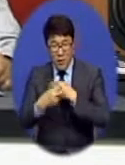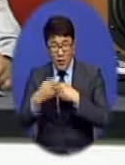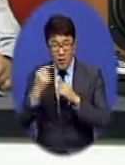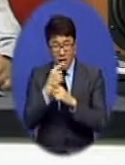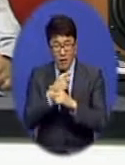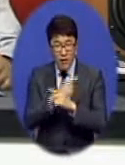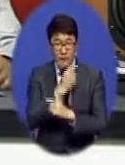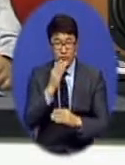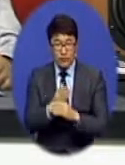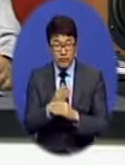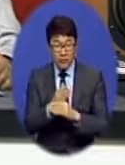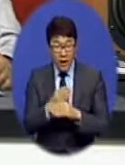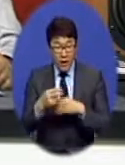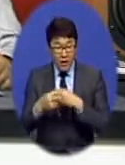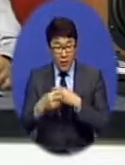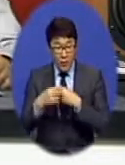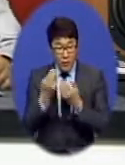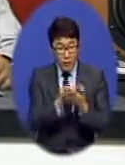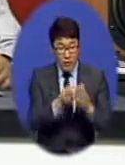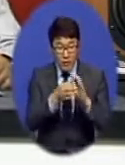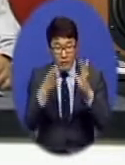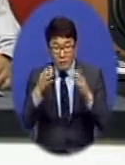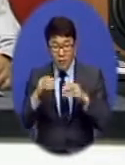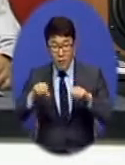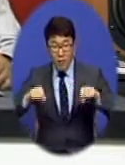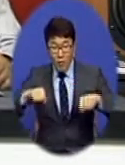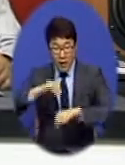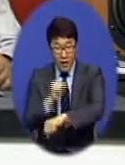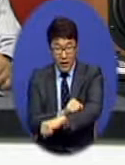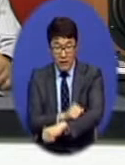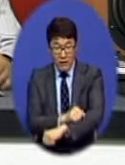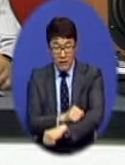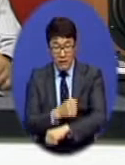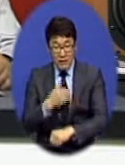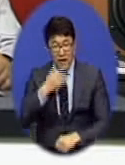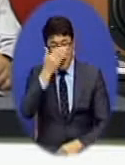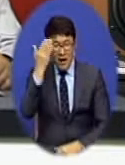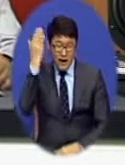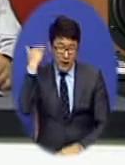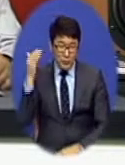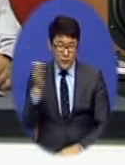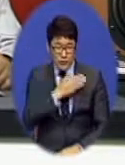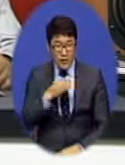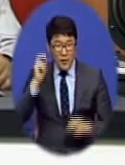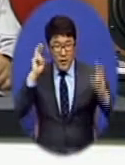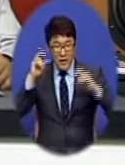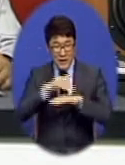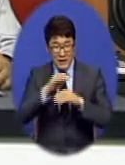근데 입원하신 건 하신 거고 오토바이도 잘 타시나 봐요. 오토바이요? 네. 네. 젊었을 때부터 타고 그랬어. 회사 다닐